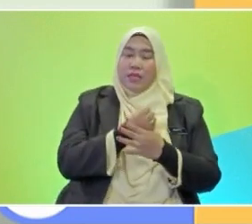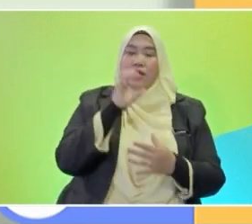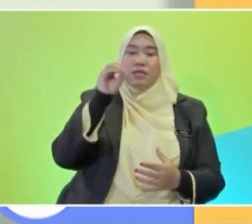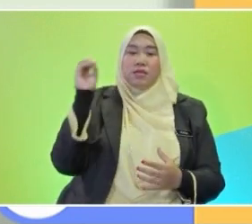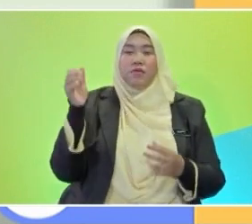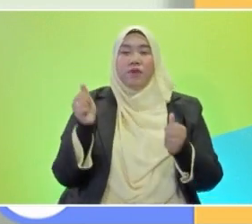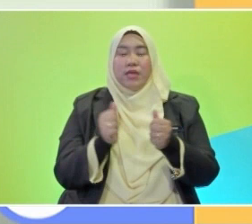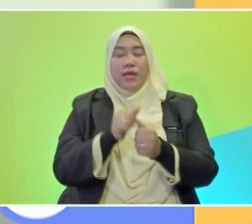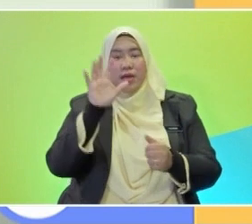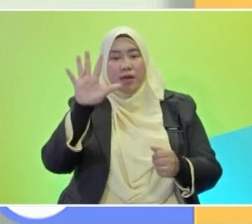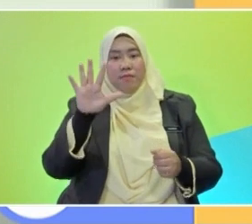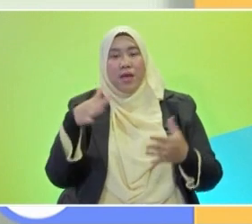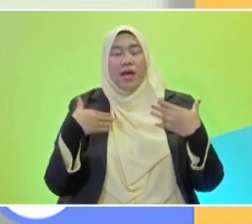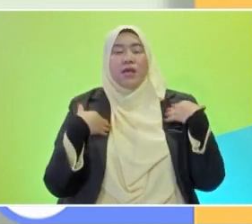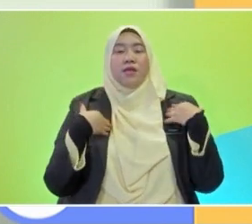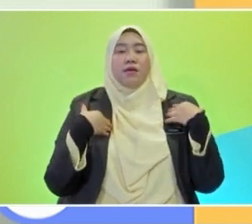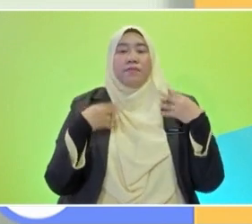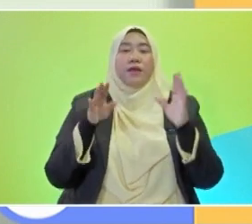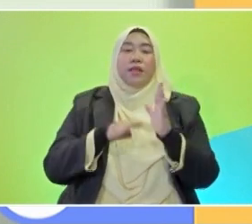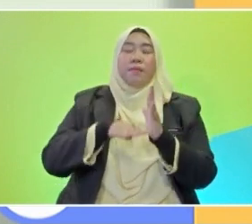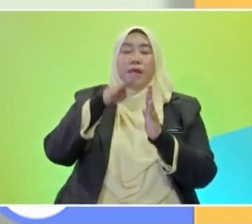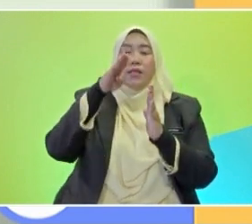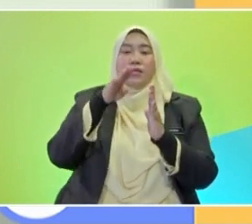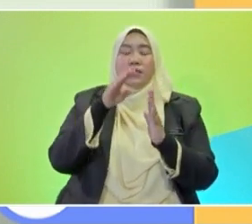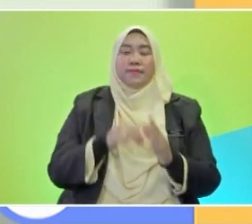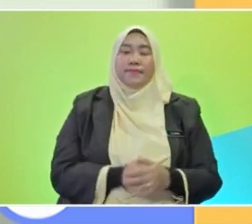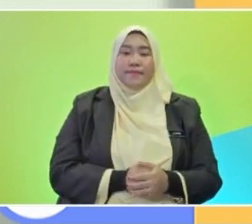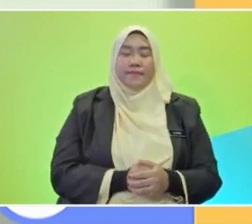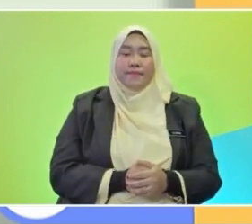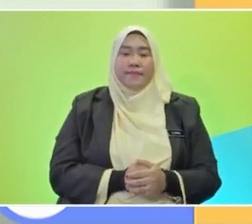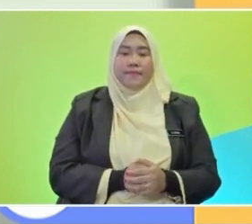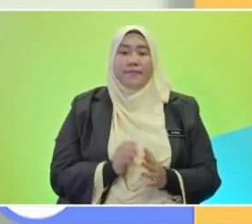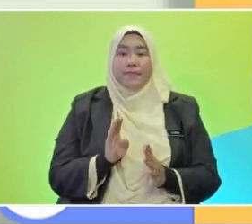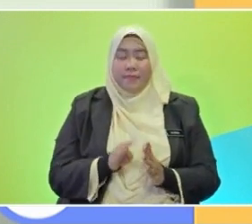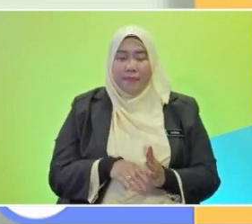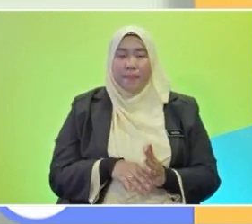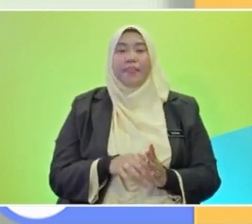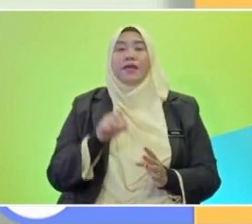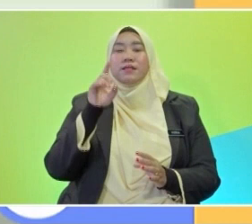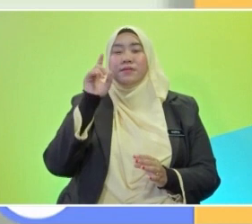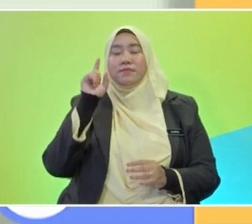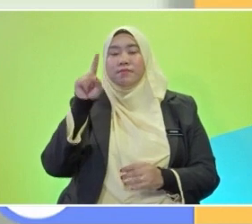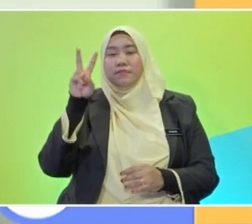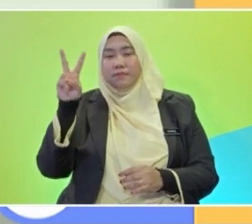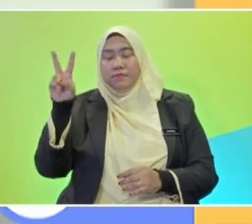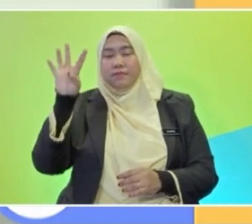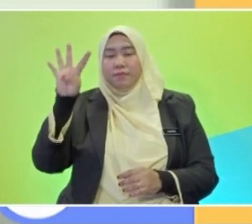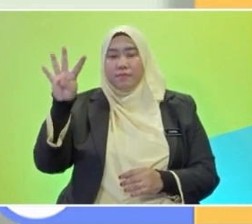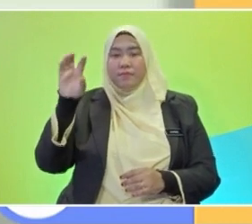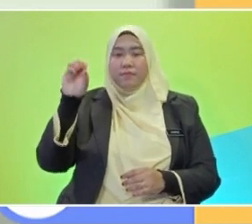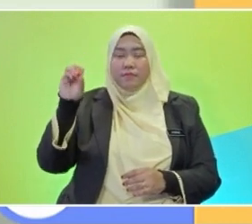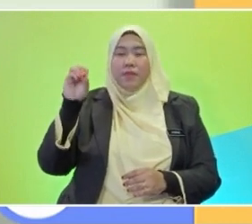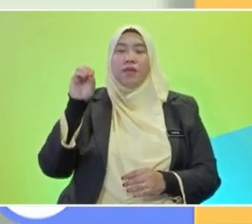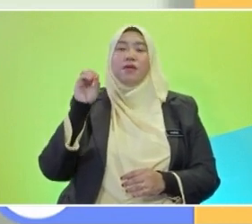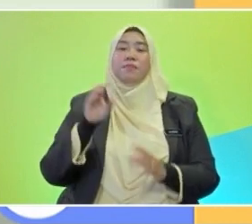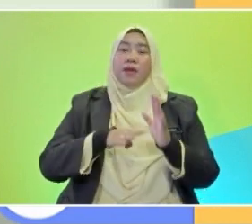itu ada perkataan Baki Hmm ada kataan Baki jadi jawaban di situlah 240 /